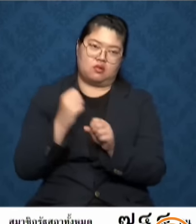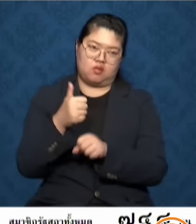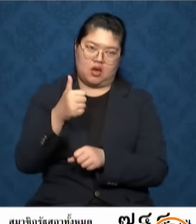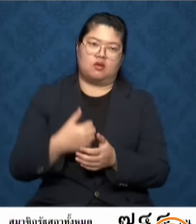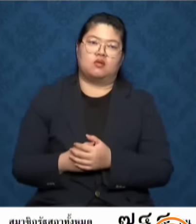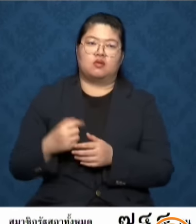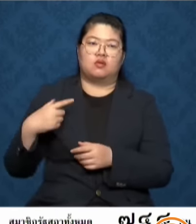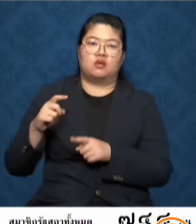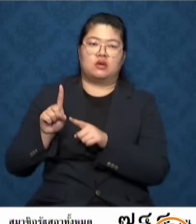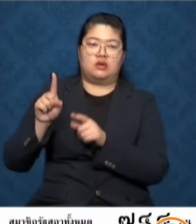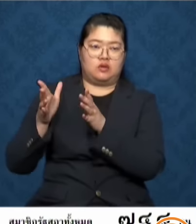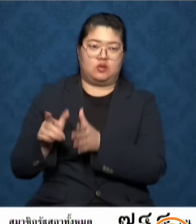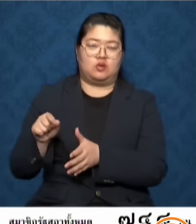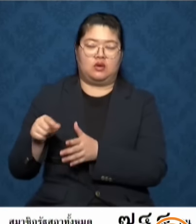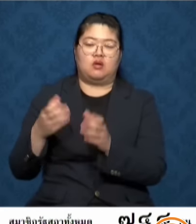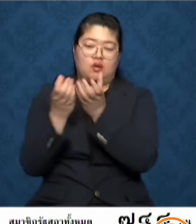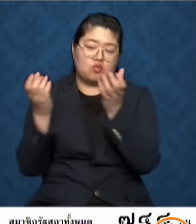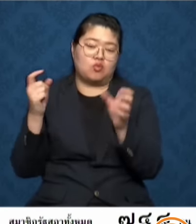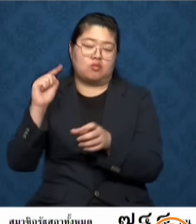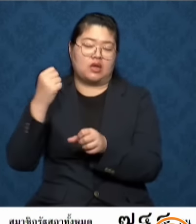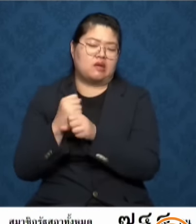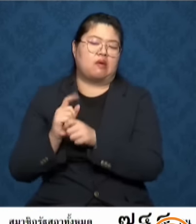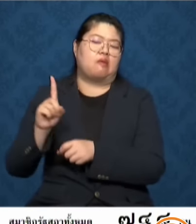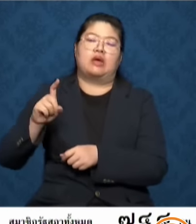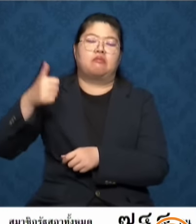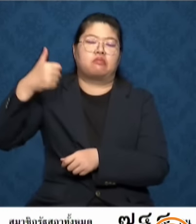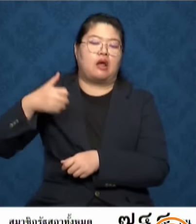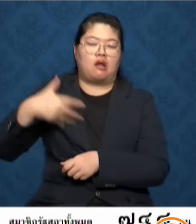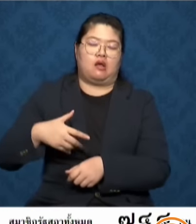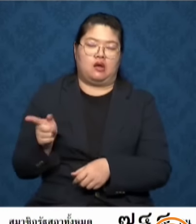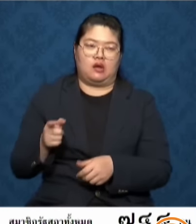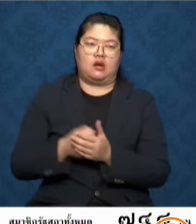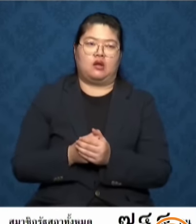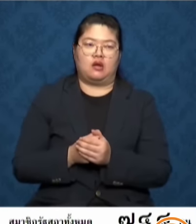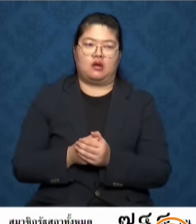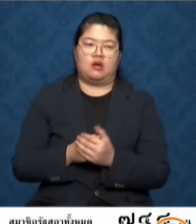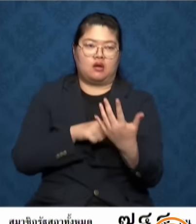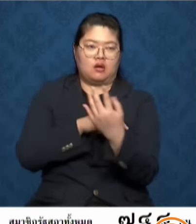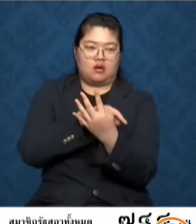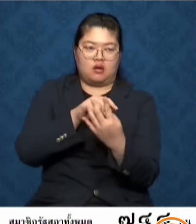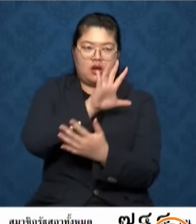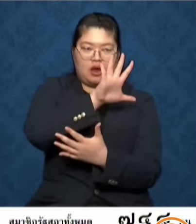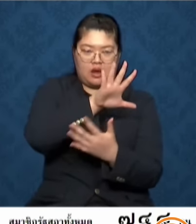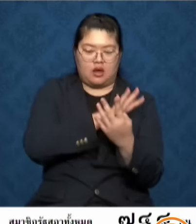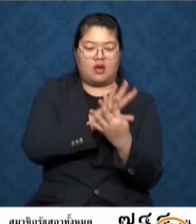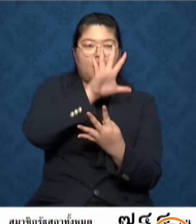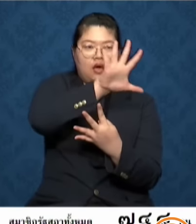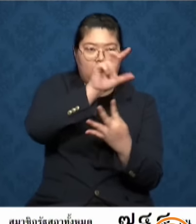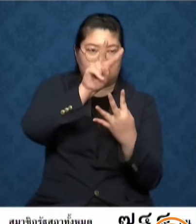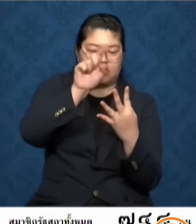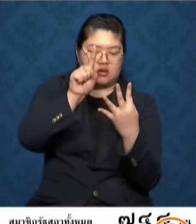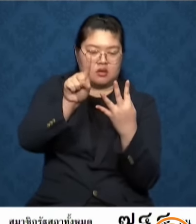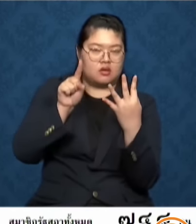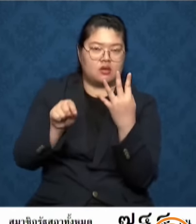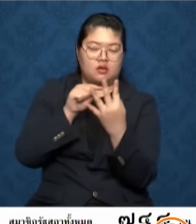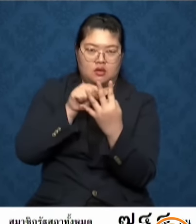่าเราไมสามารถจด ทำรฐารumbling shop ได้เลยซึพอความเห็นแงแบนี้ 5 2 1 1แล้วกพอจะได